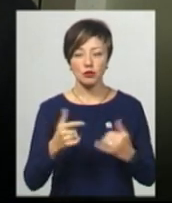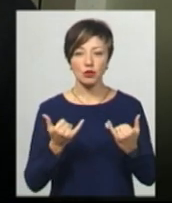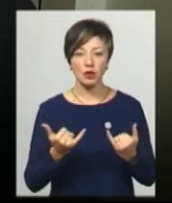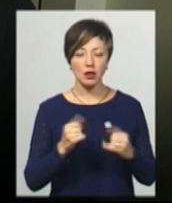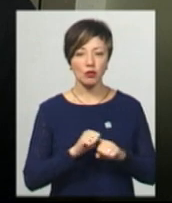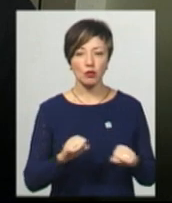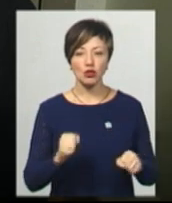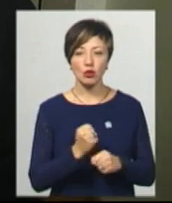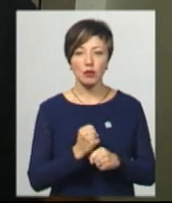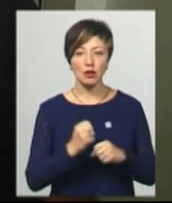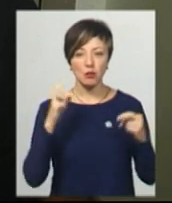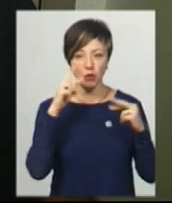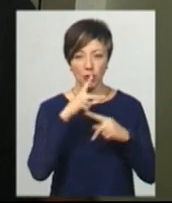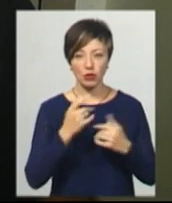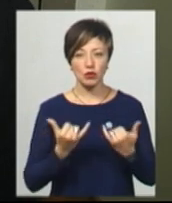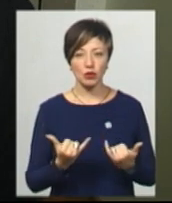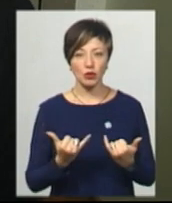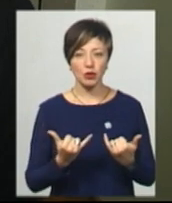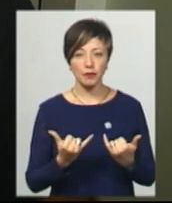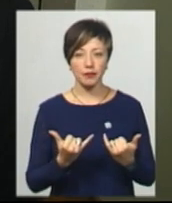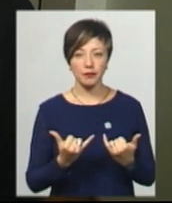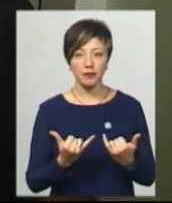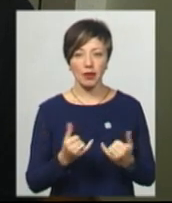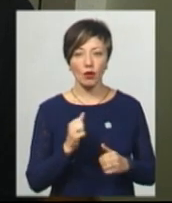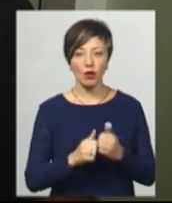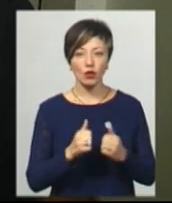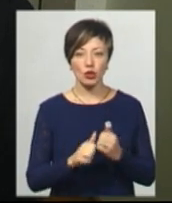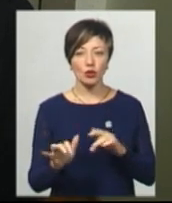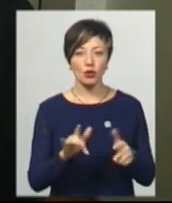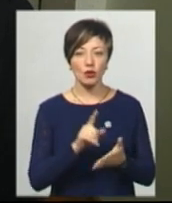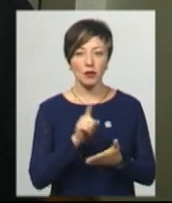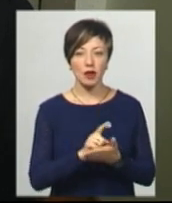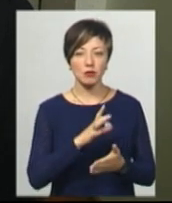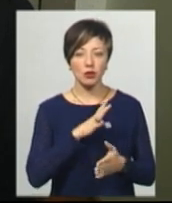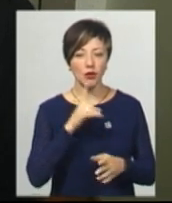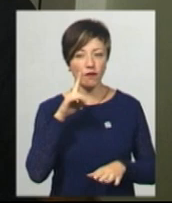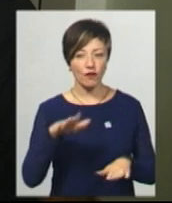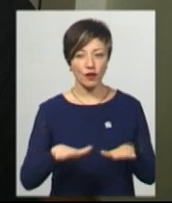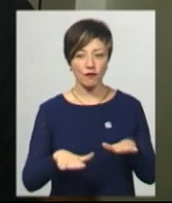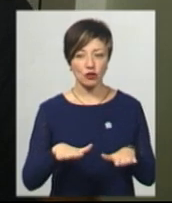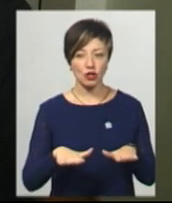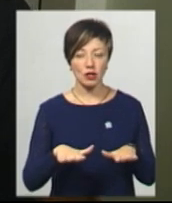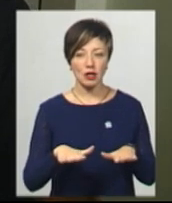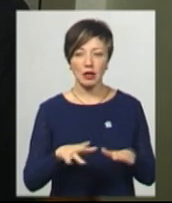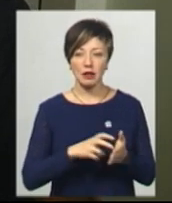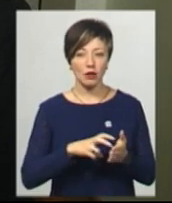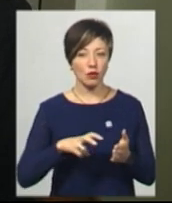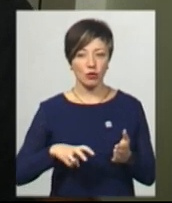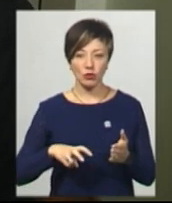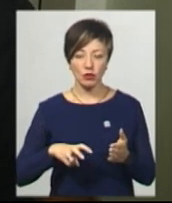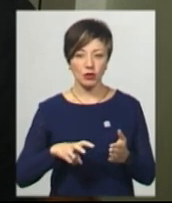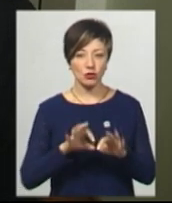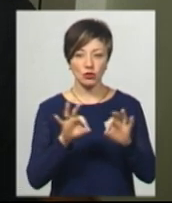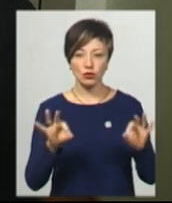не можна робити помилок. Сьогодні кожен крок має бути виважений. Ні кроку назад,